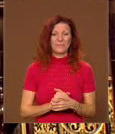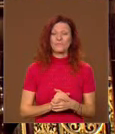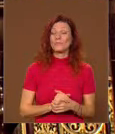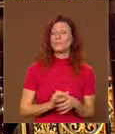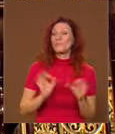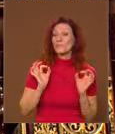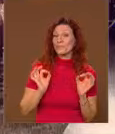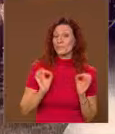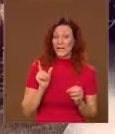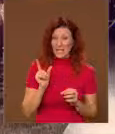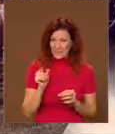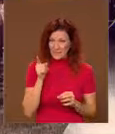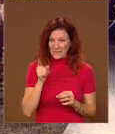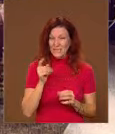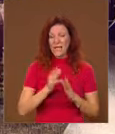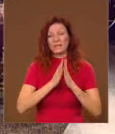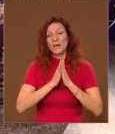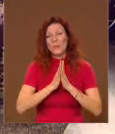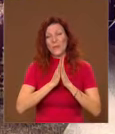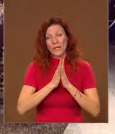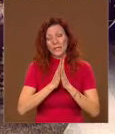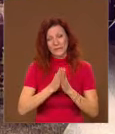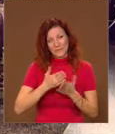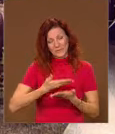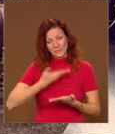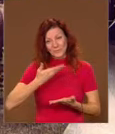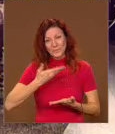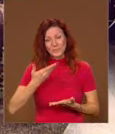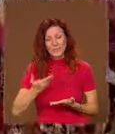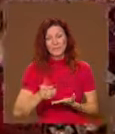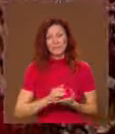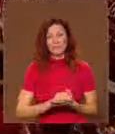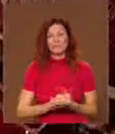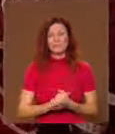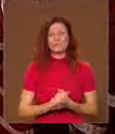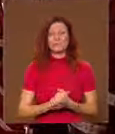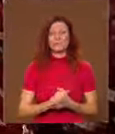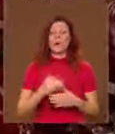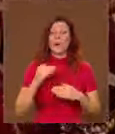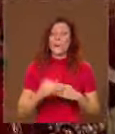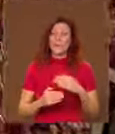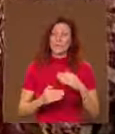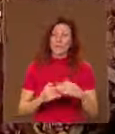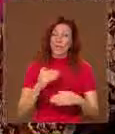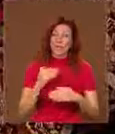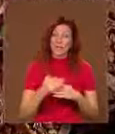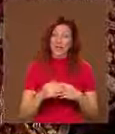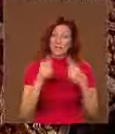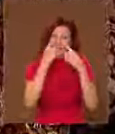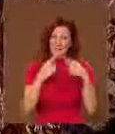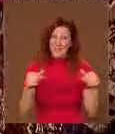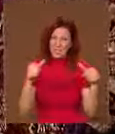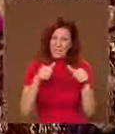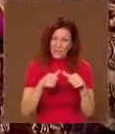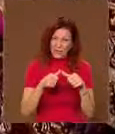Тези молитвословия последованието на Светата литургия преминава